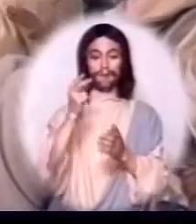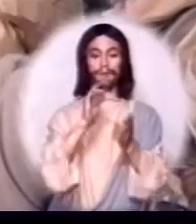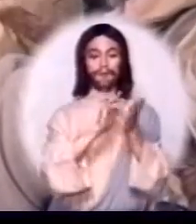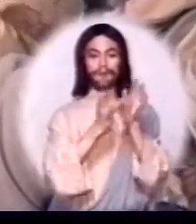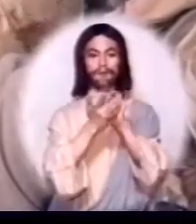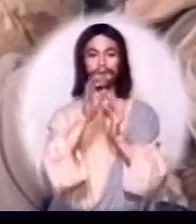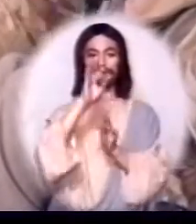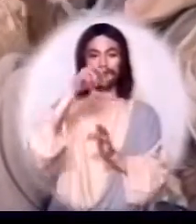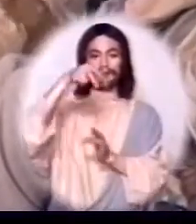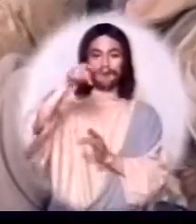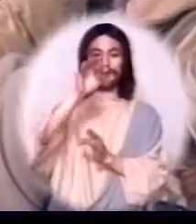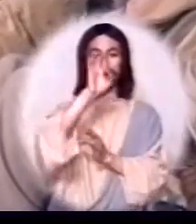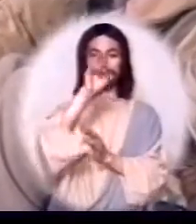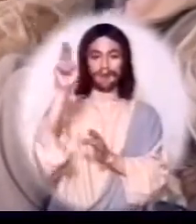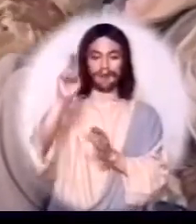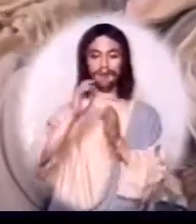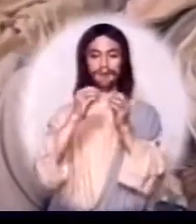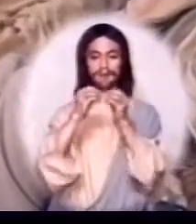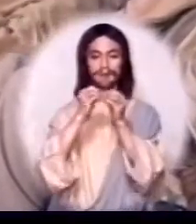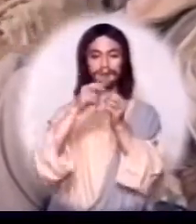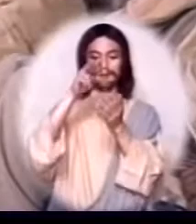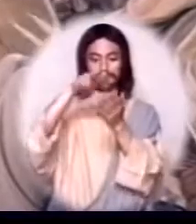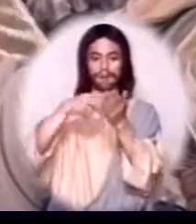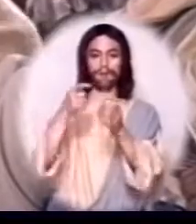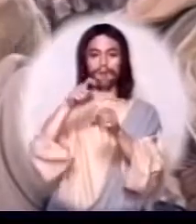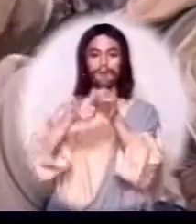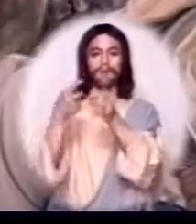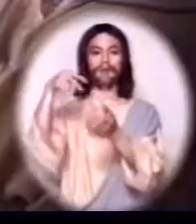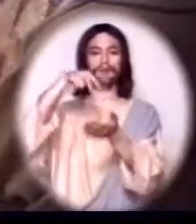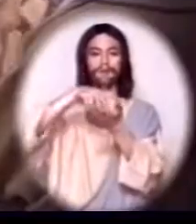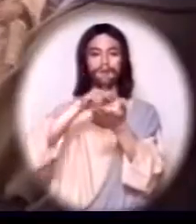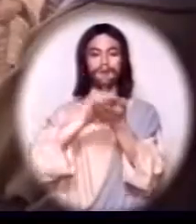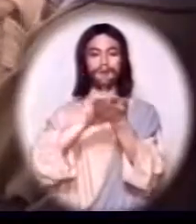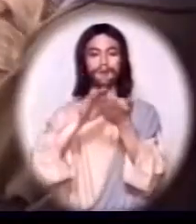그리고 예언자 이사야의 글을 읽으려고 일어나셨습니다.